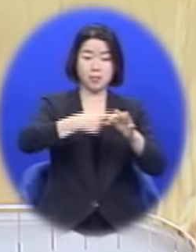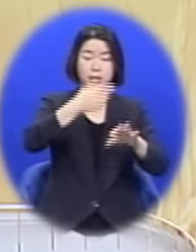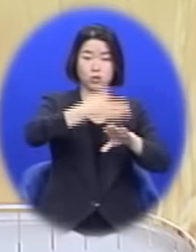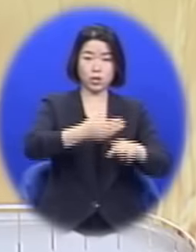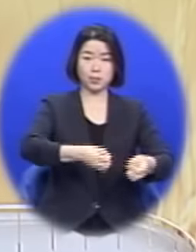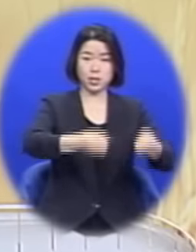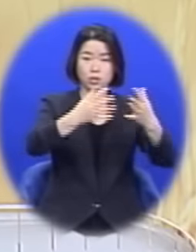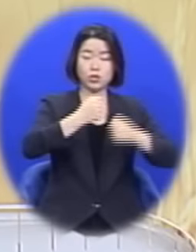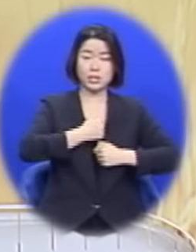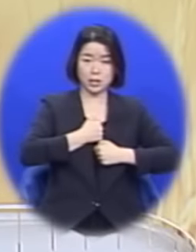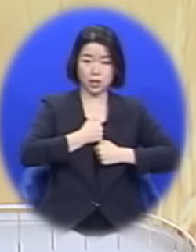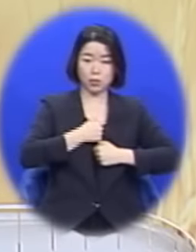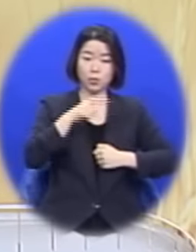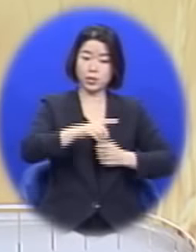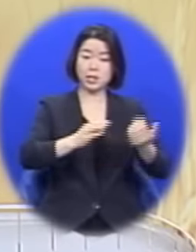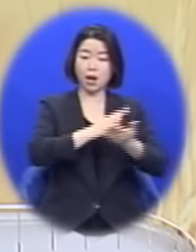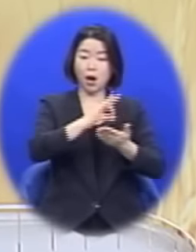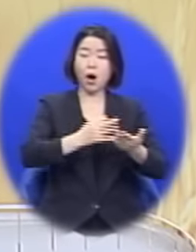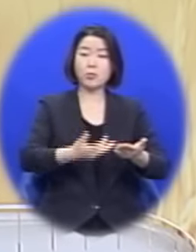개척하는 것입니다.